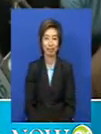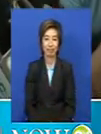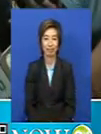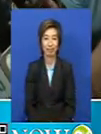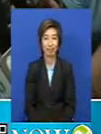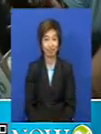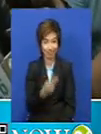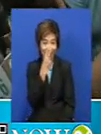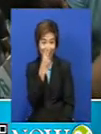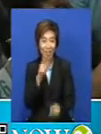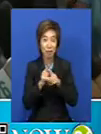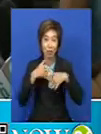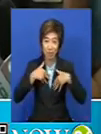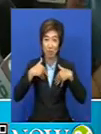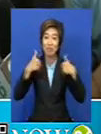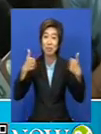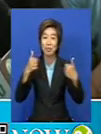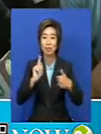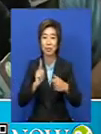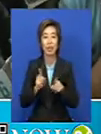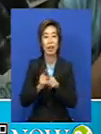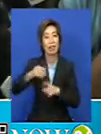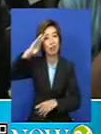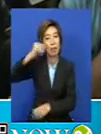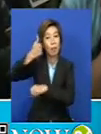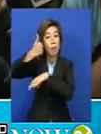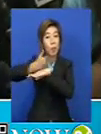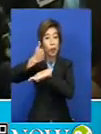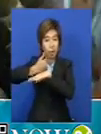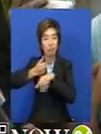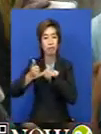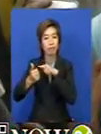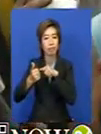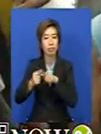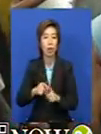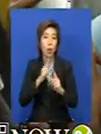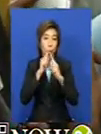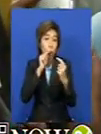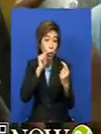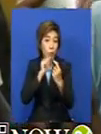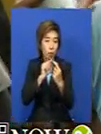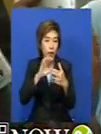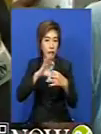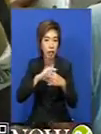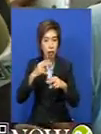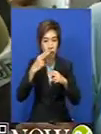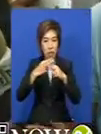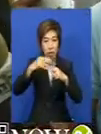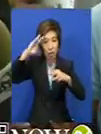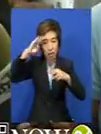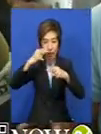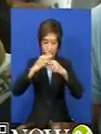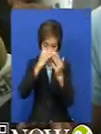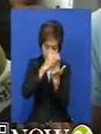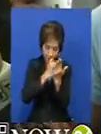ชื่นมื่นดีนะครับส่วนผู้บัญชาการทหารบกพลเอกธีรชัยนาควณิช พูดถึงเรื่องของบัญชีโผของนายทหารบอกว่